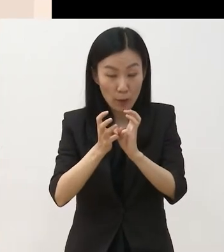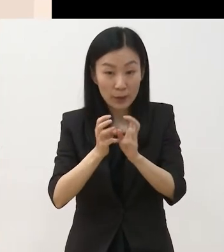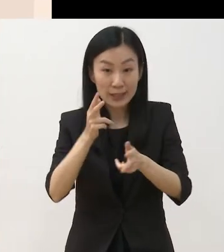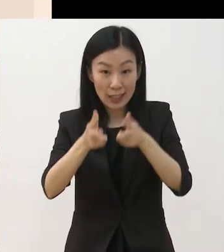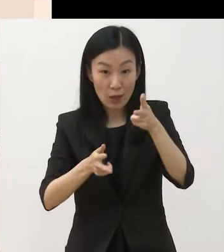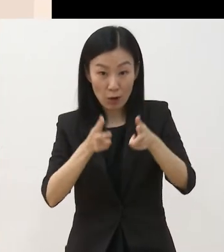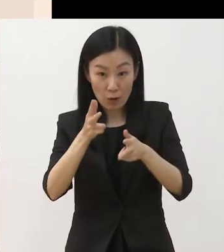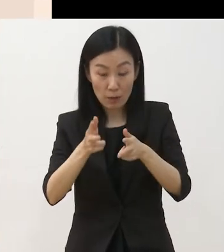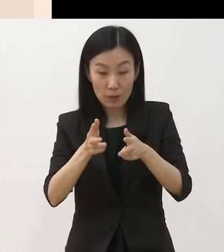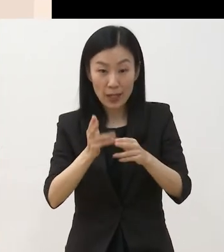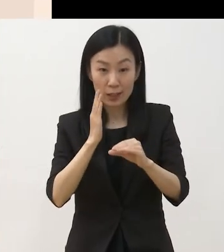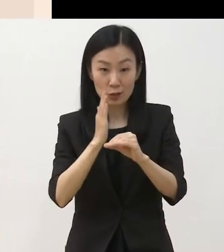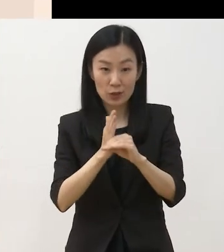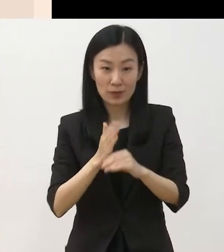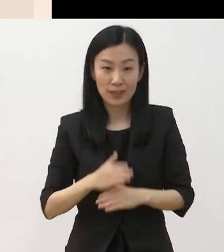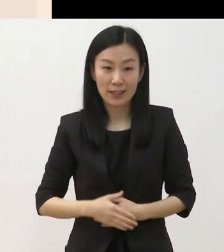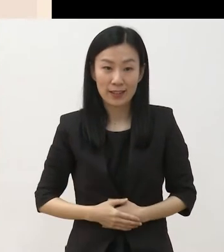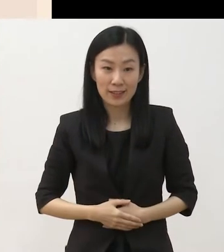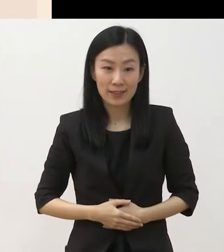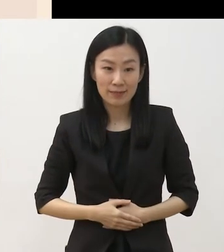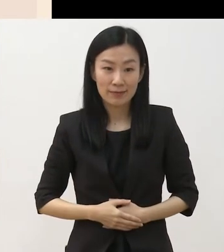하고 있습니다.